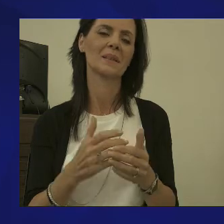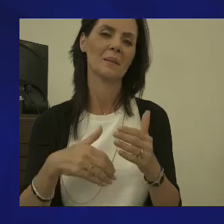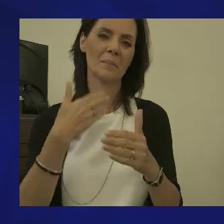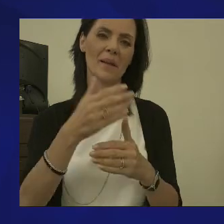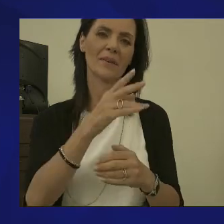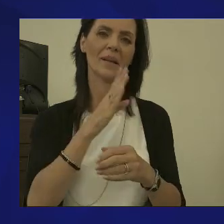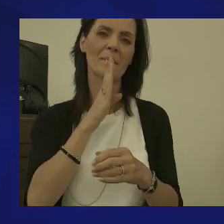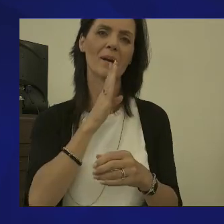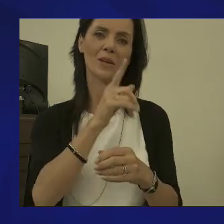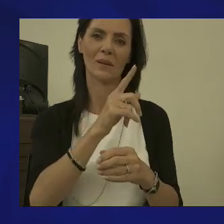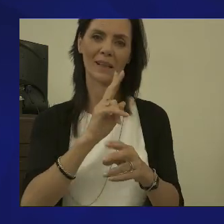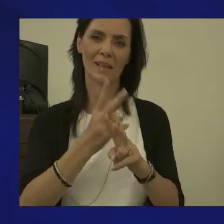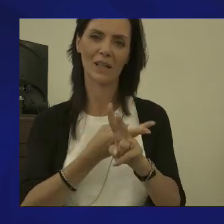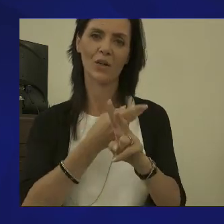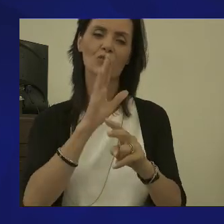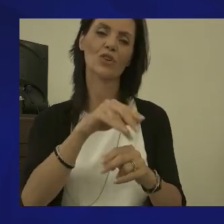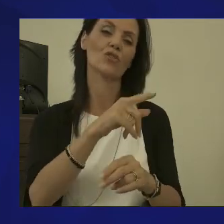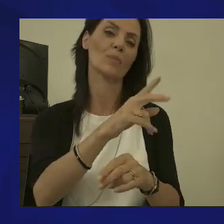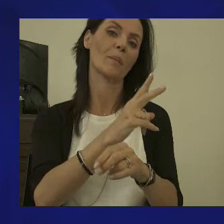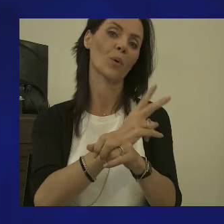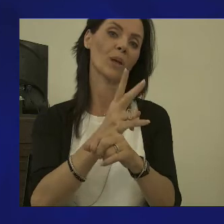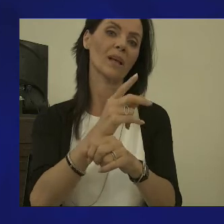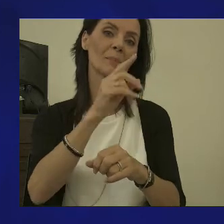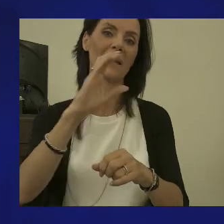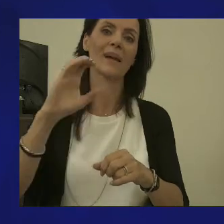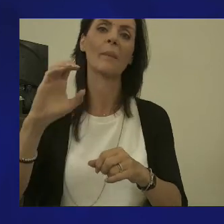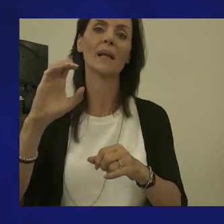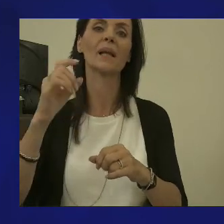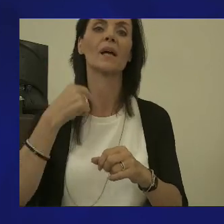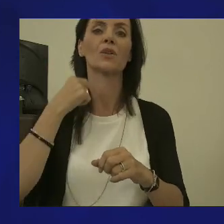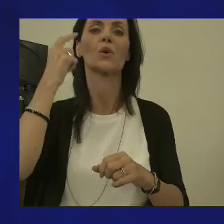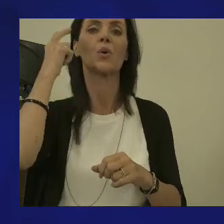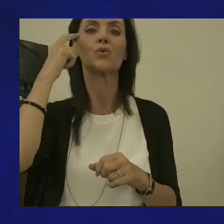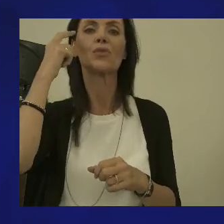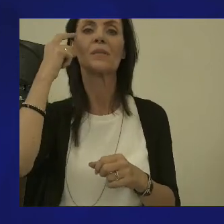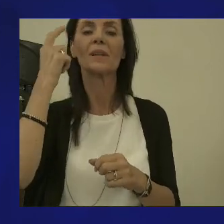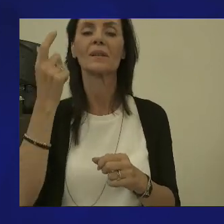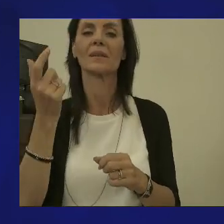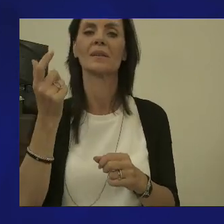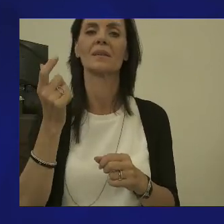לבעיות הרגילות שיש לנו בפרויקטים בקרמליה, אני באמת חושבת